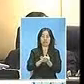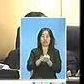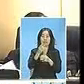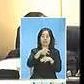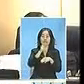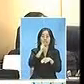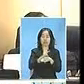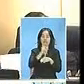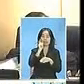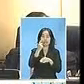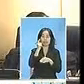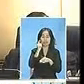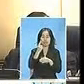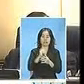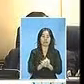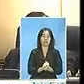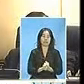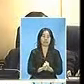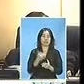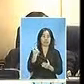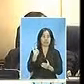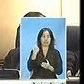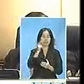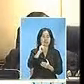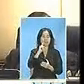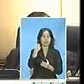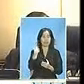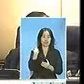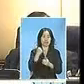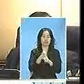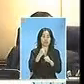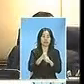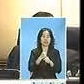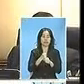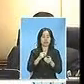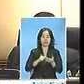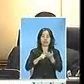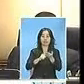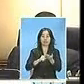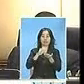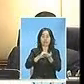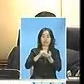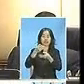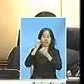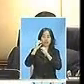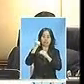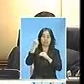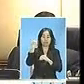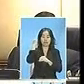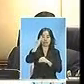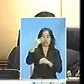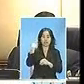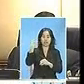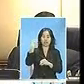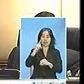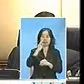ต่อรัฐสภาอีกครั้งหนึ่งนะครับเผื่อมีอะไรที่จะได้นำข้อมูลที่ได้นะครับไปทบทวนให้เป็นประโยชน์ในการพิจารณ